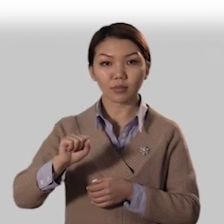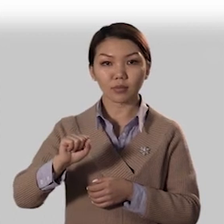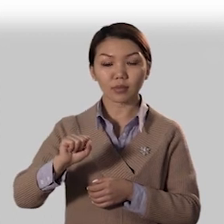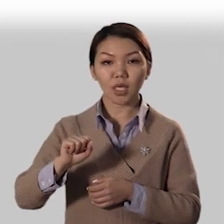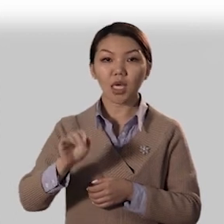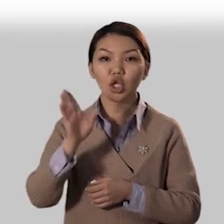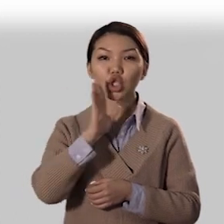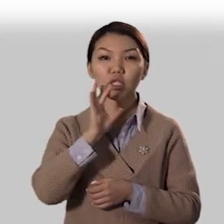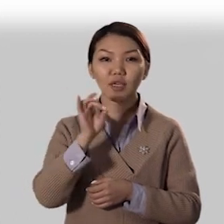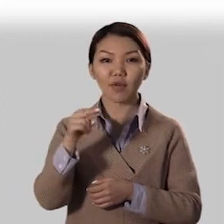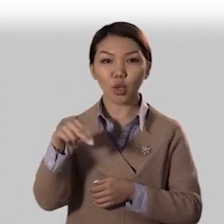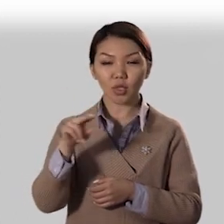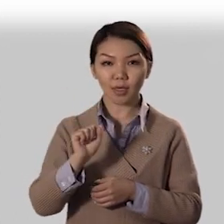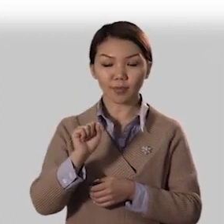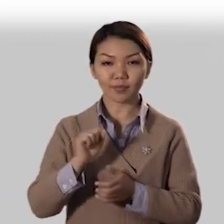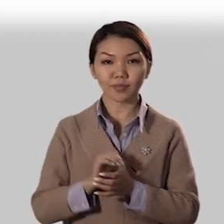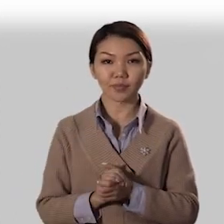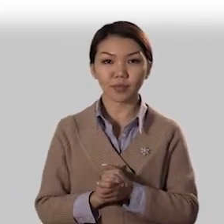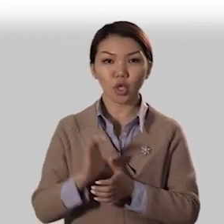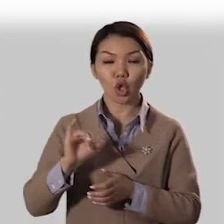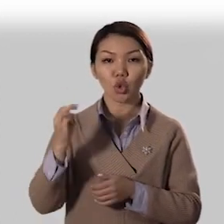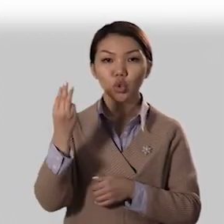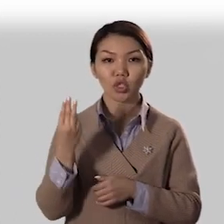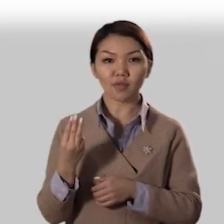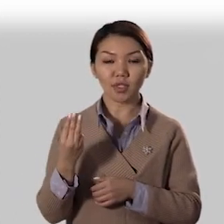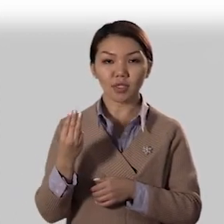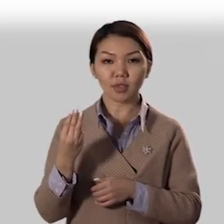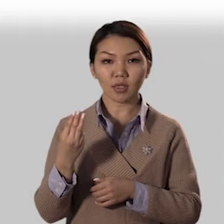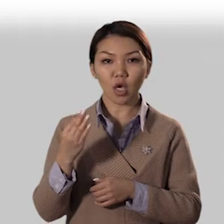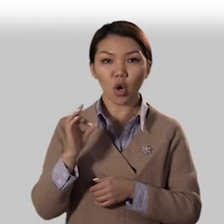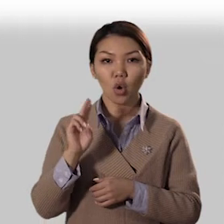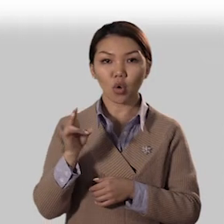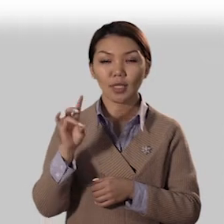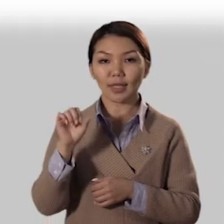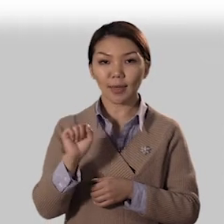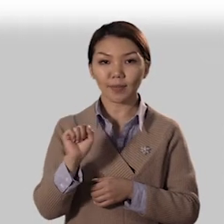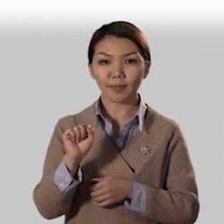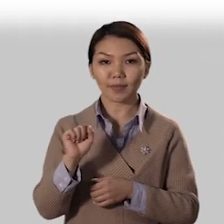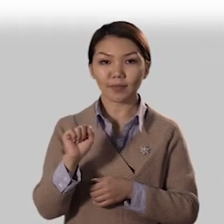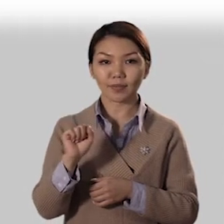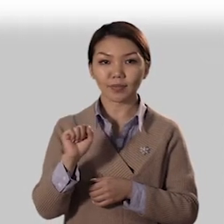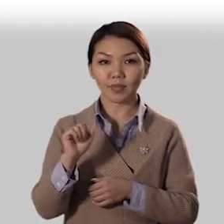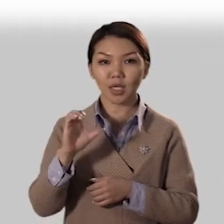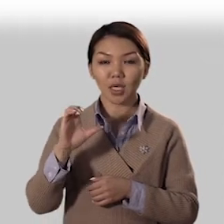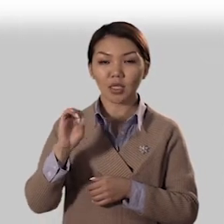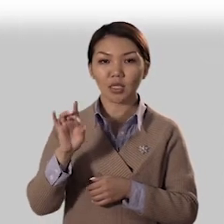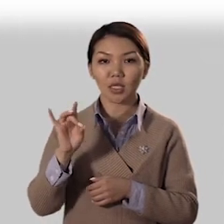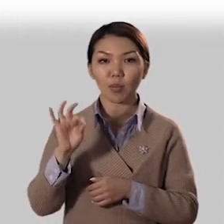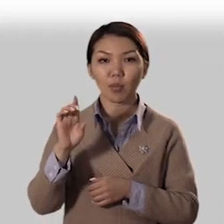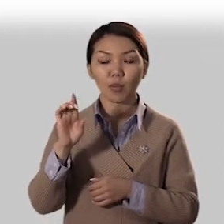женского рода существительные окна серебро